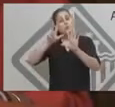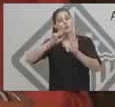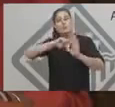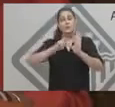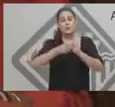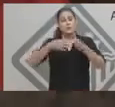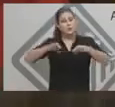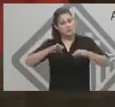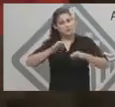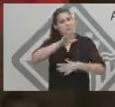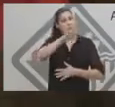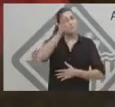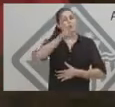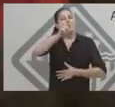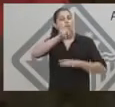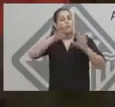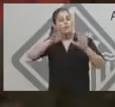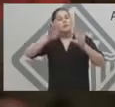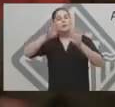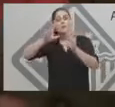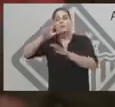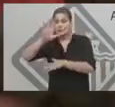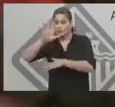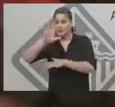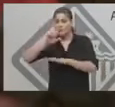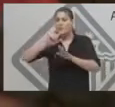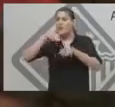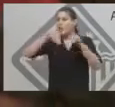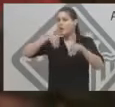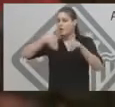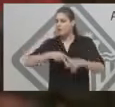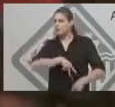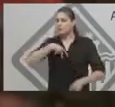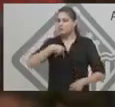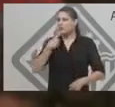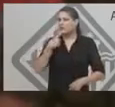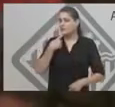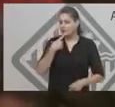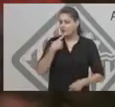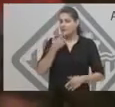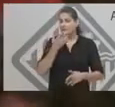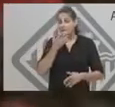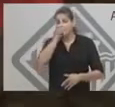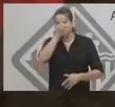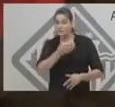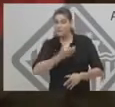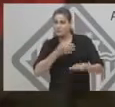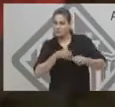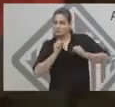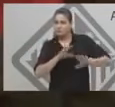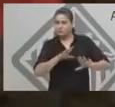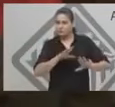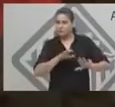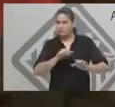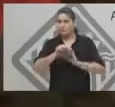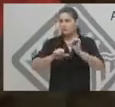Llei Orgànica 5/1985 del règim electoral general implica que en el cas de renúncia del càrrec de batlle es